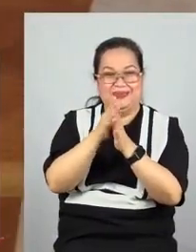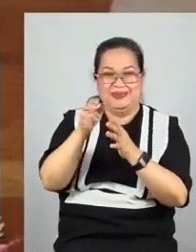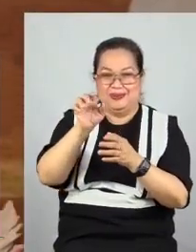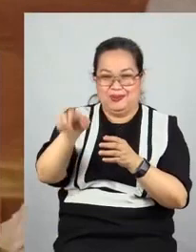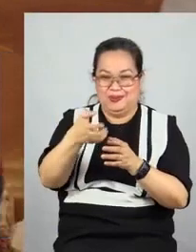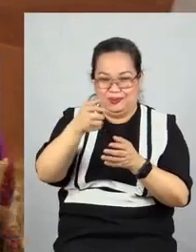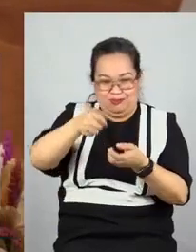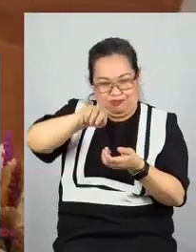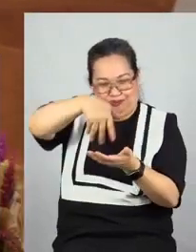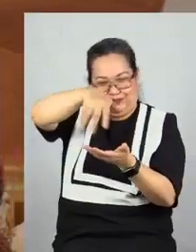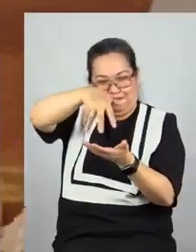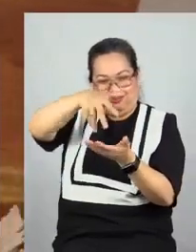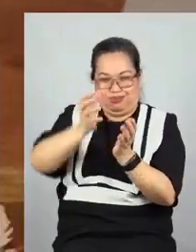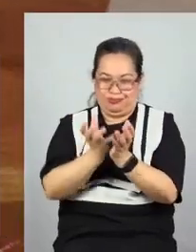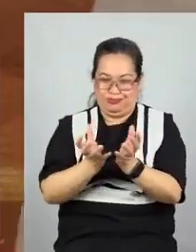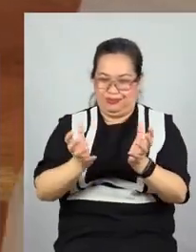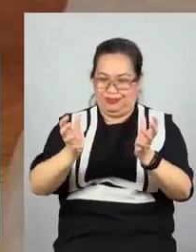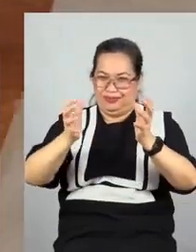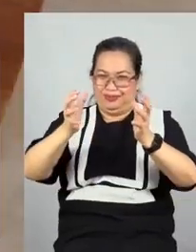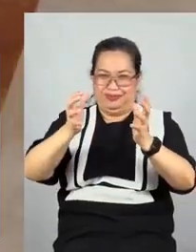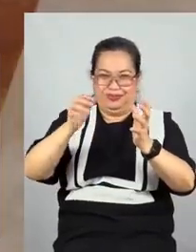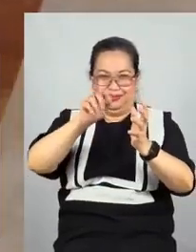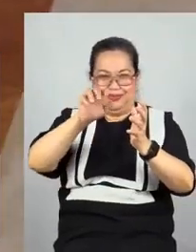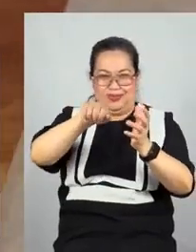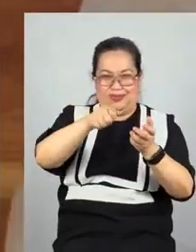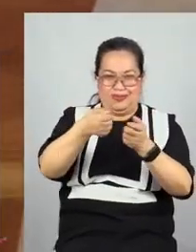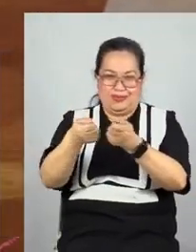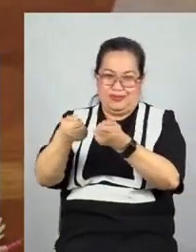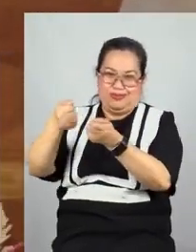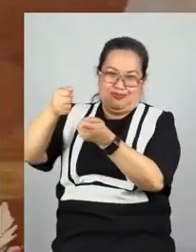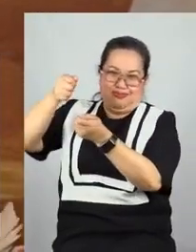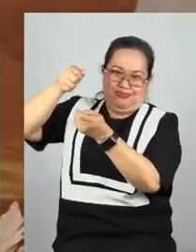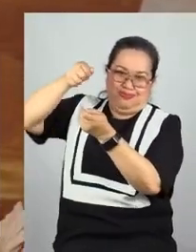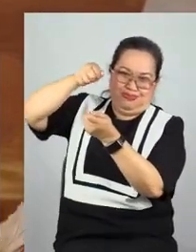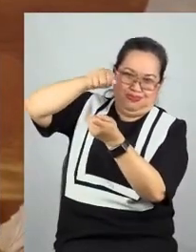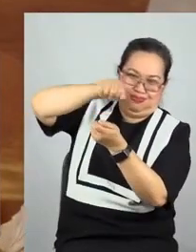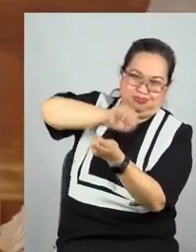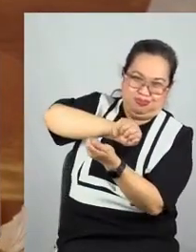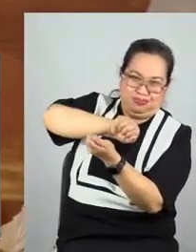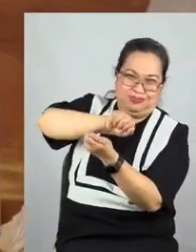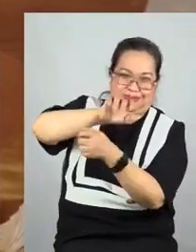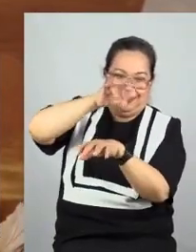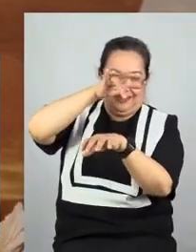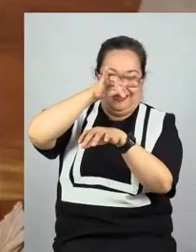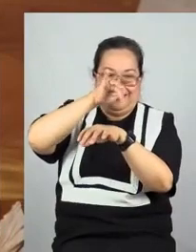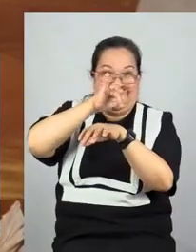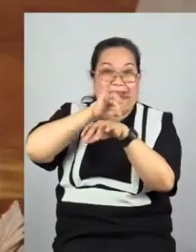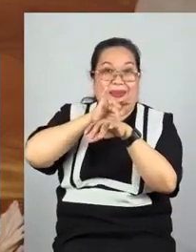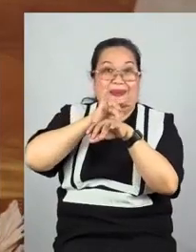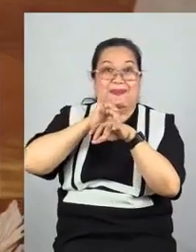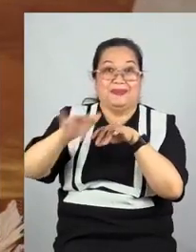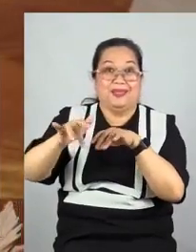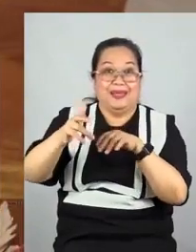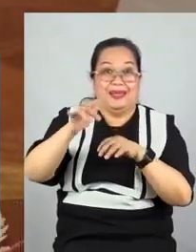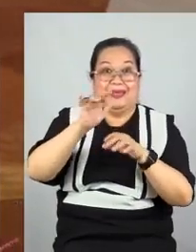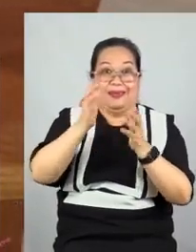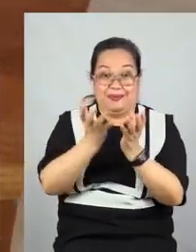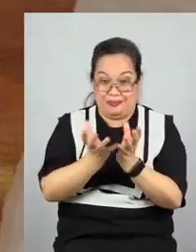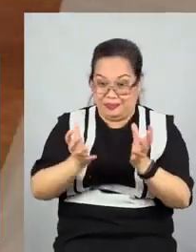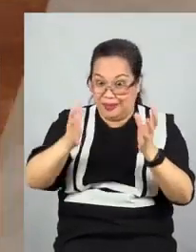po sa isang malaking lalagyan, ay sinasawalang laman ninyo yung kaldero.